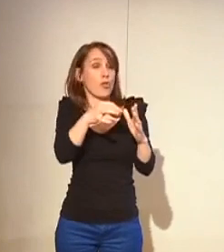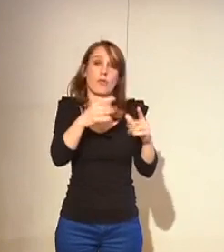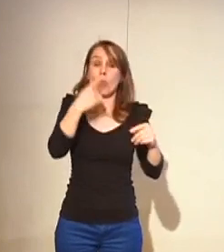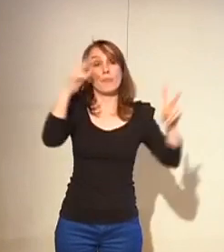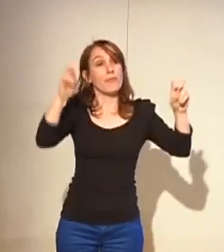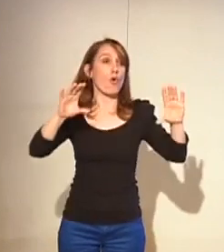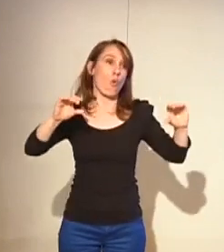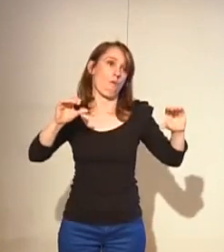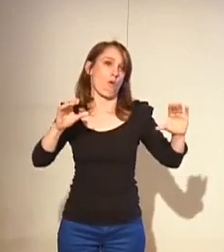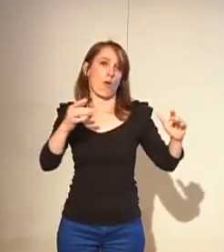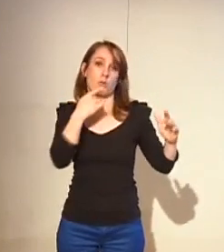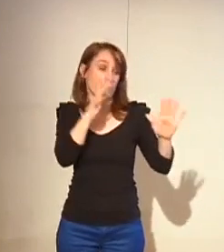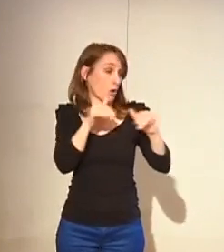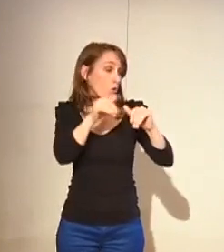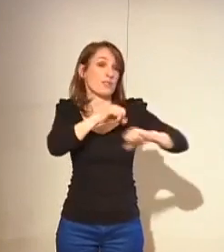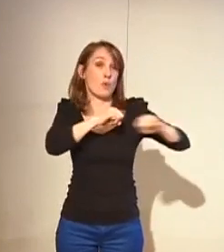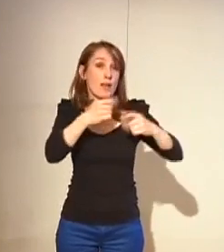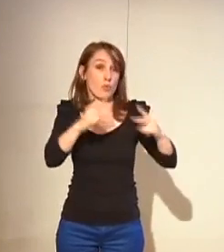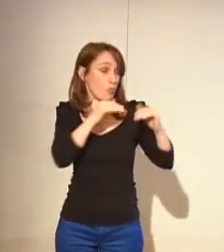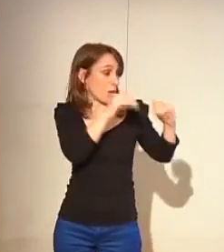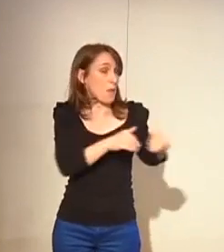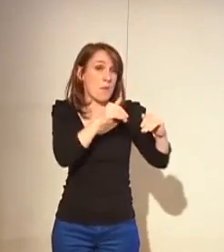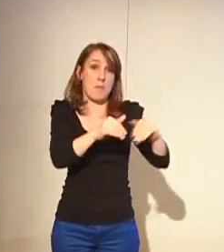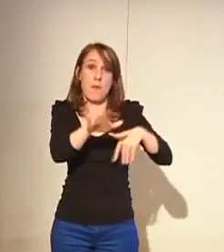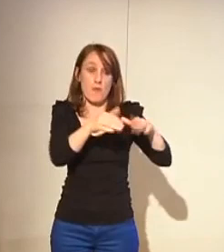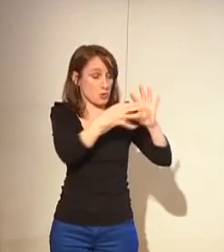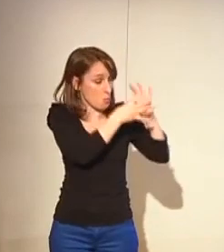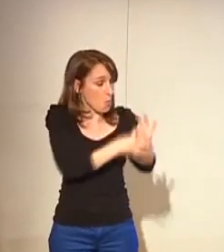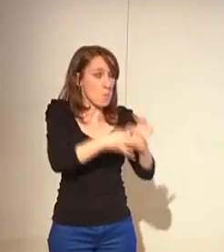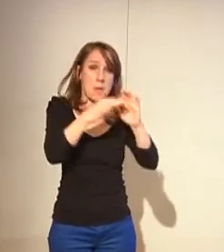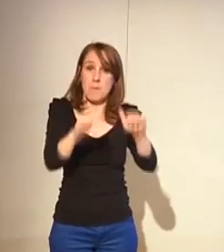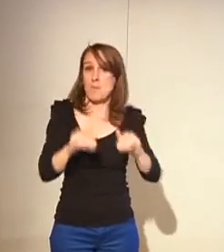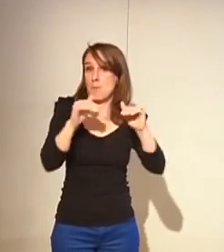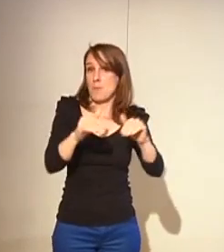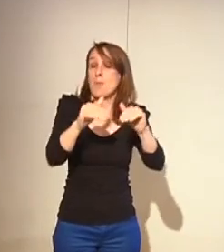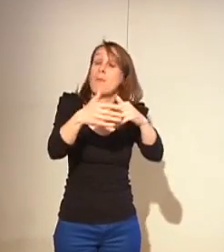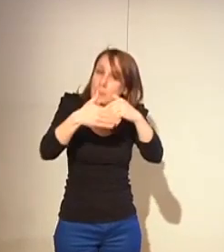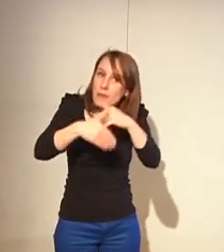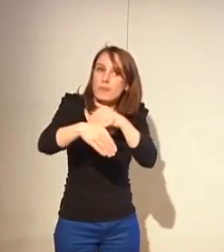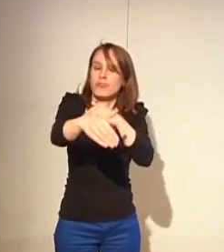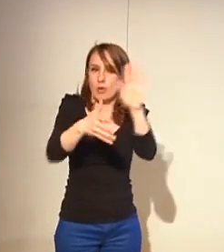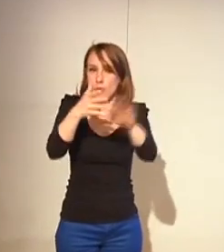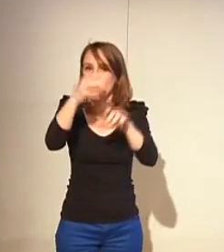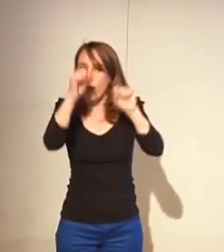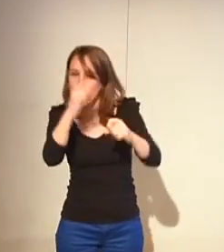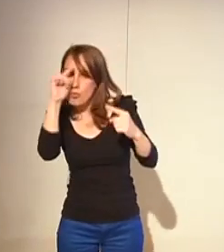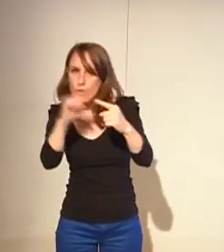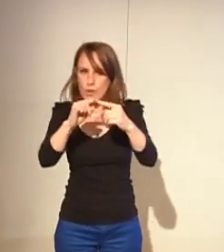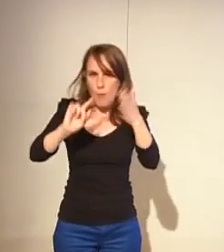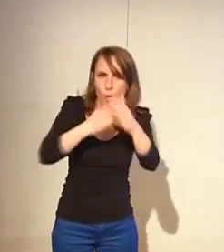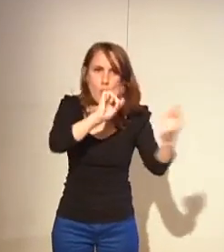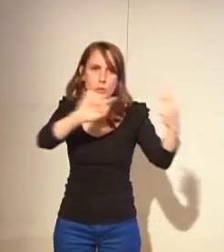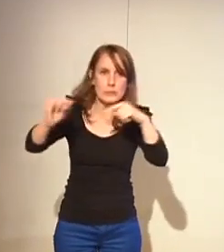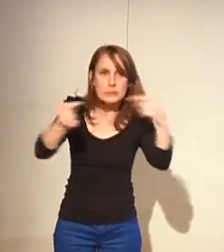publique et le le le fonctionnement de l'administration et nous reviendrons sur cette délibération en traitant les